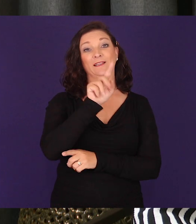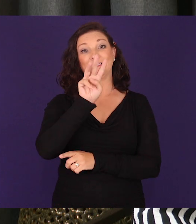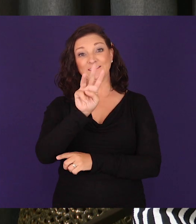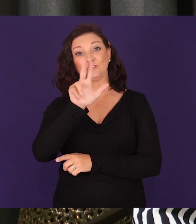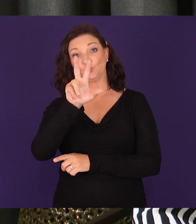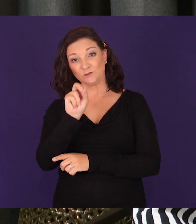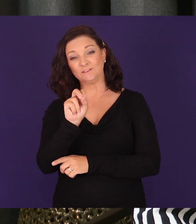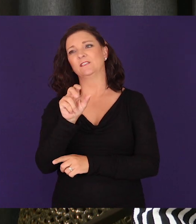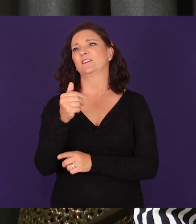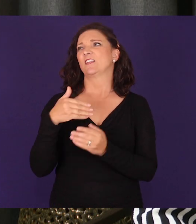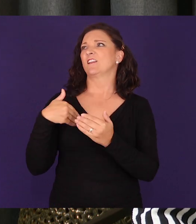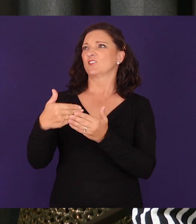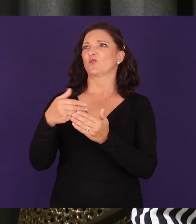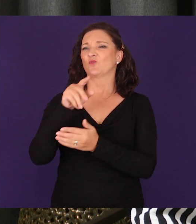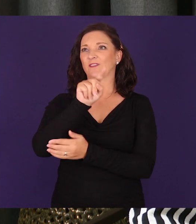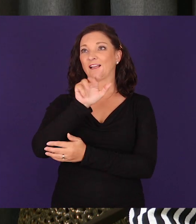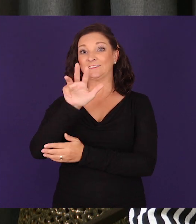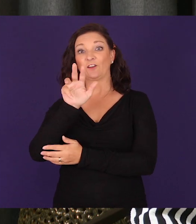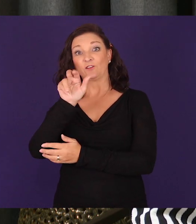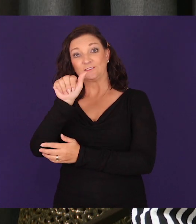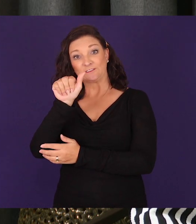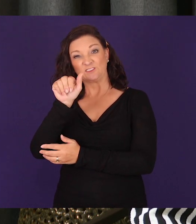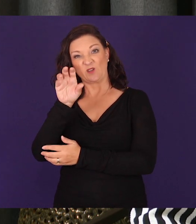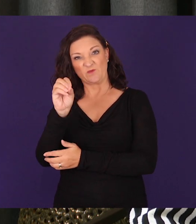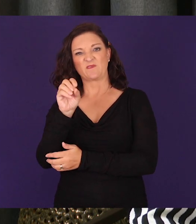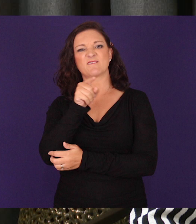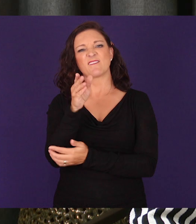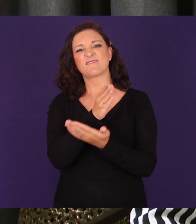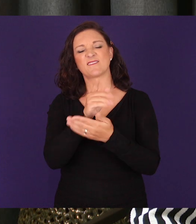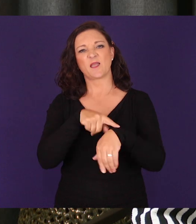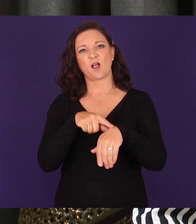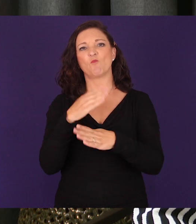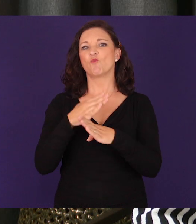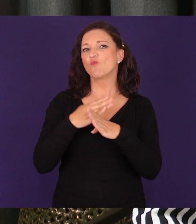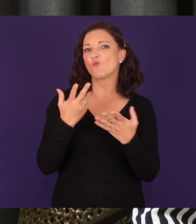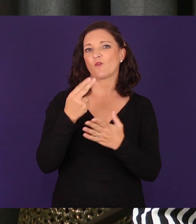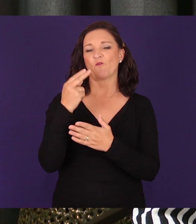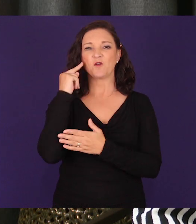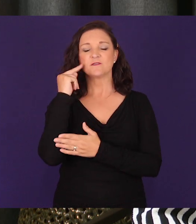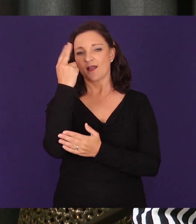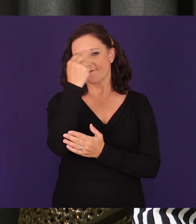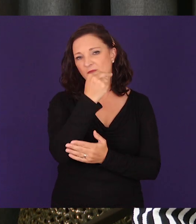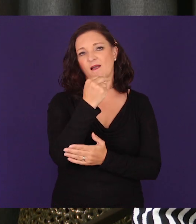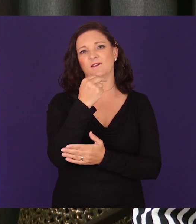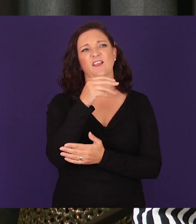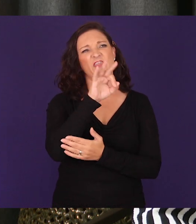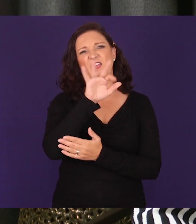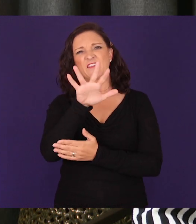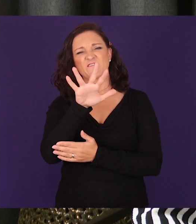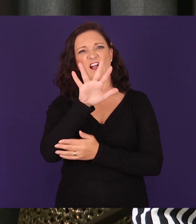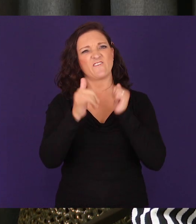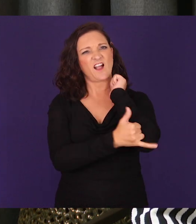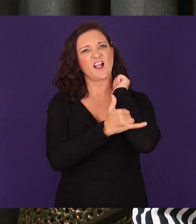vir die Amerikaanse Foundation for the Blind gewerk, waar sy dwarsdeur Amerika en in 35 ander lande gewerk het en